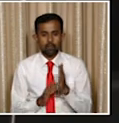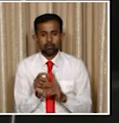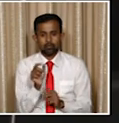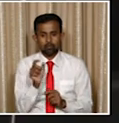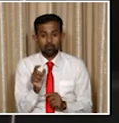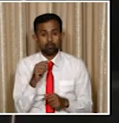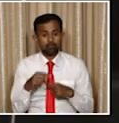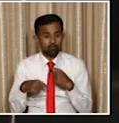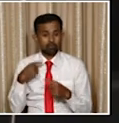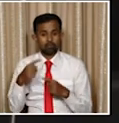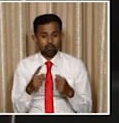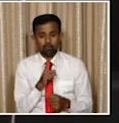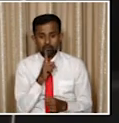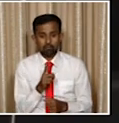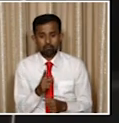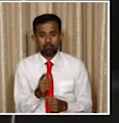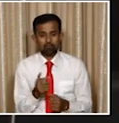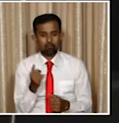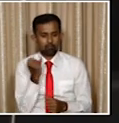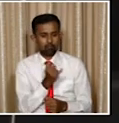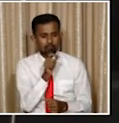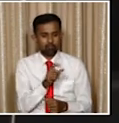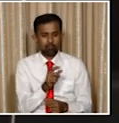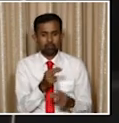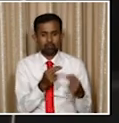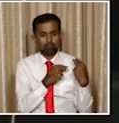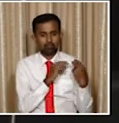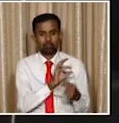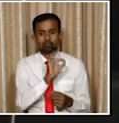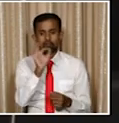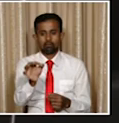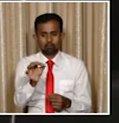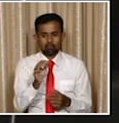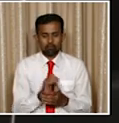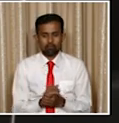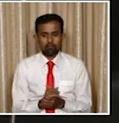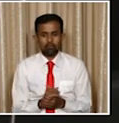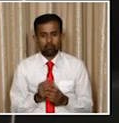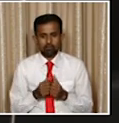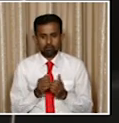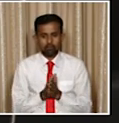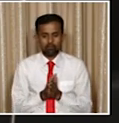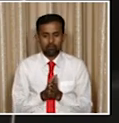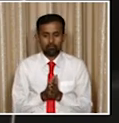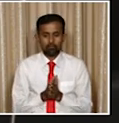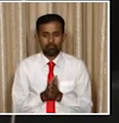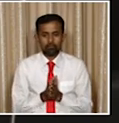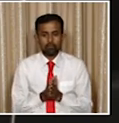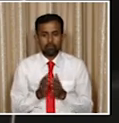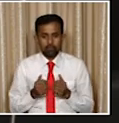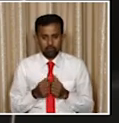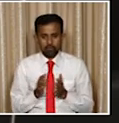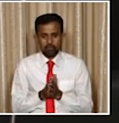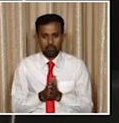சேர்மன்களாக எக்ஸிகியூட்டிவ் டிரெக்டர்களாக அதே போல நியூஸ் ஹெட்களாக தங்களுடைய வாசிக்கு ஏற்ற முறையிலே அரசாங்கத்தின் வாசிக்கு ஏற்படுத்த முறையிலே அந்த